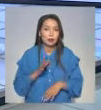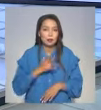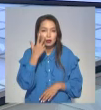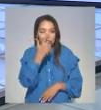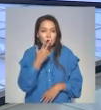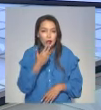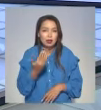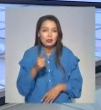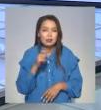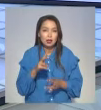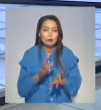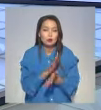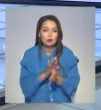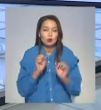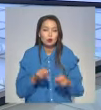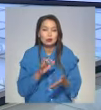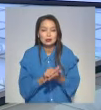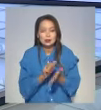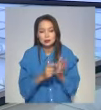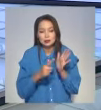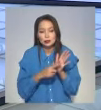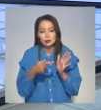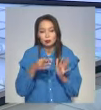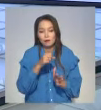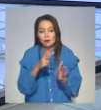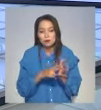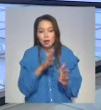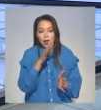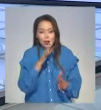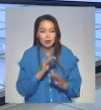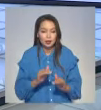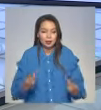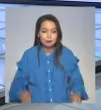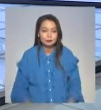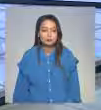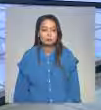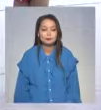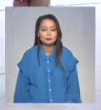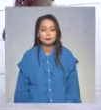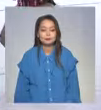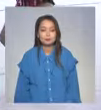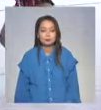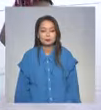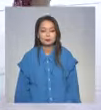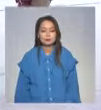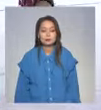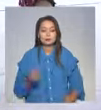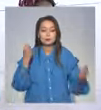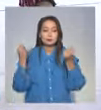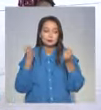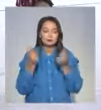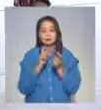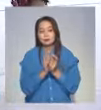смогут заниматься дети от 7 до 18 лет. Яна Гладкова с подробностями. Гимнастика,